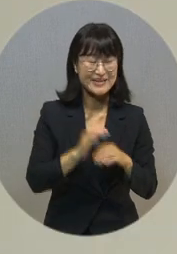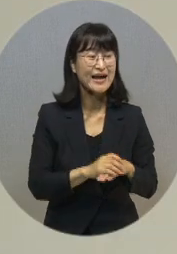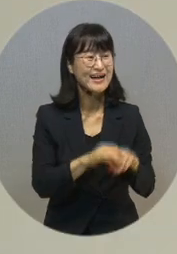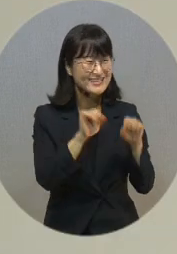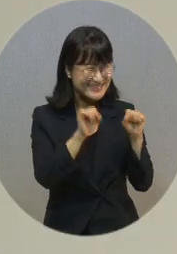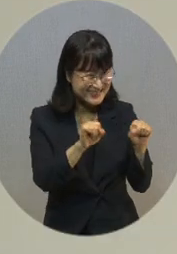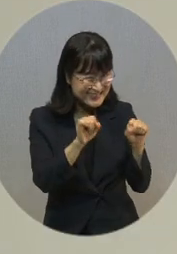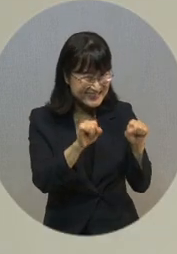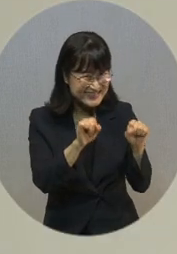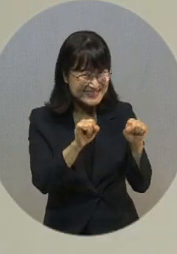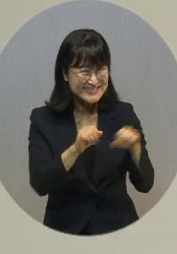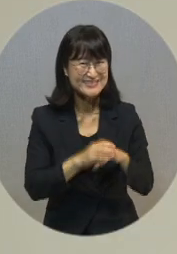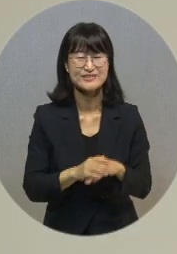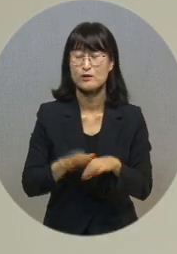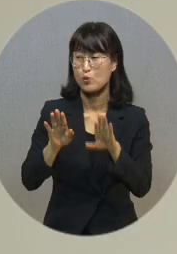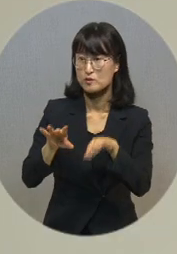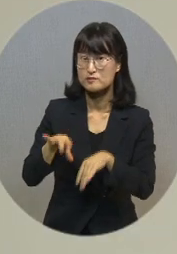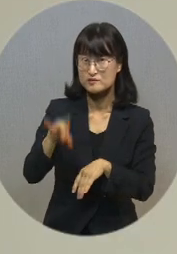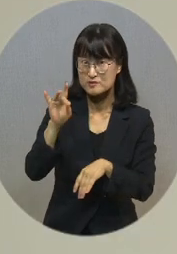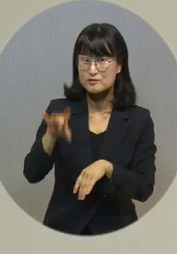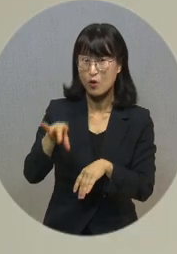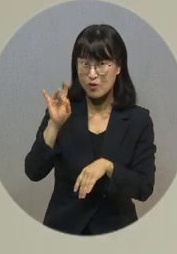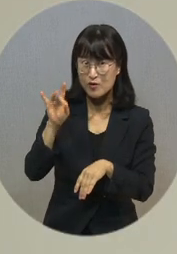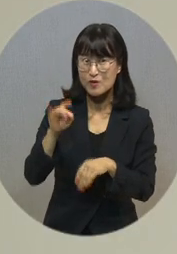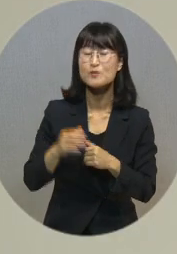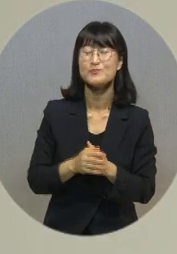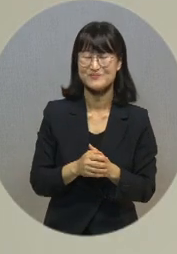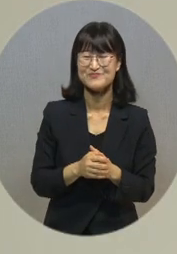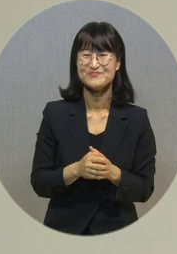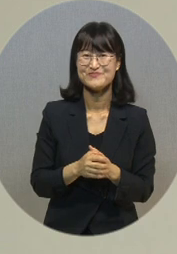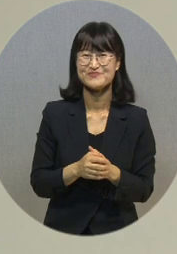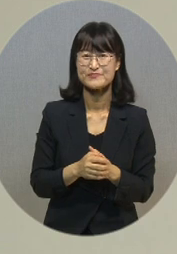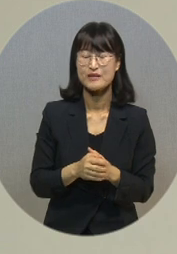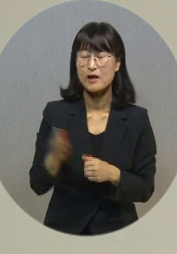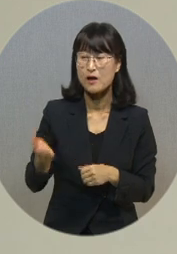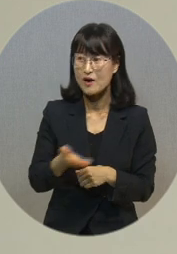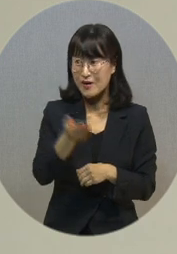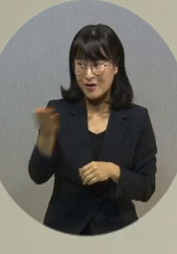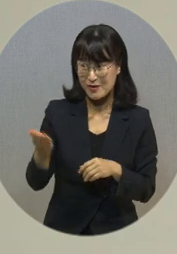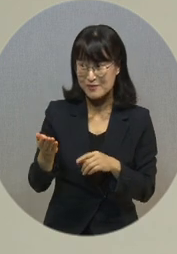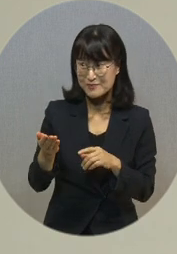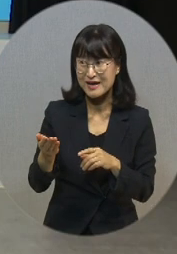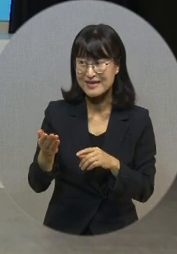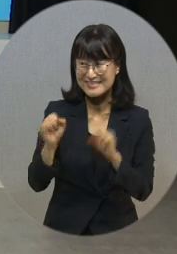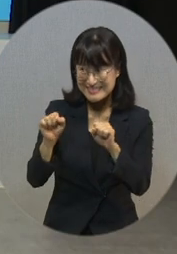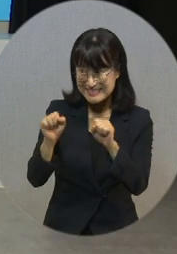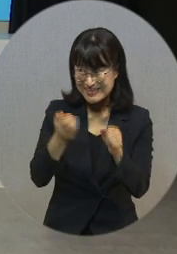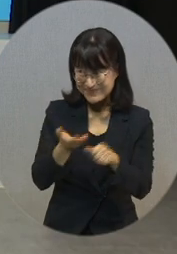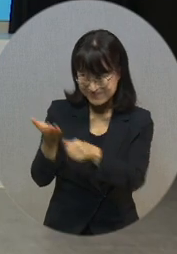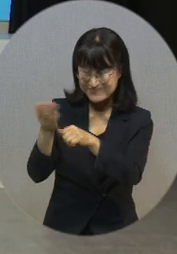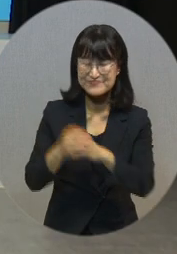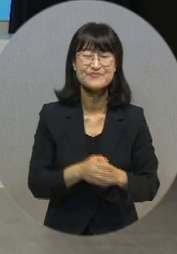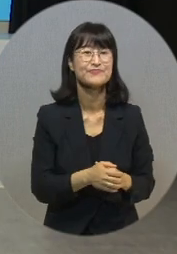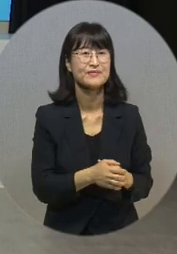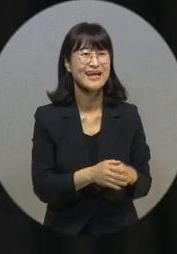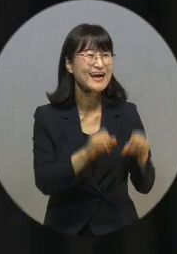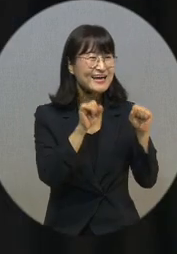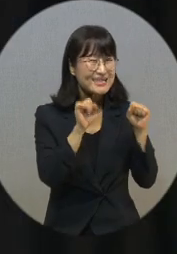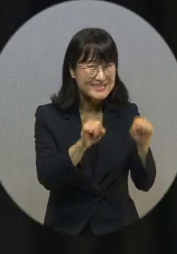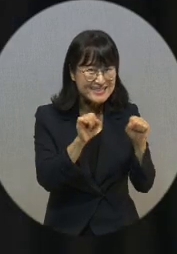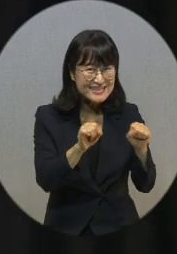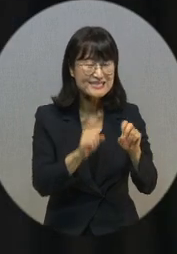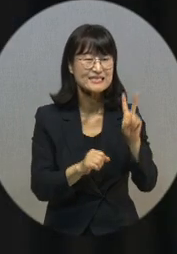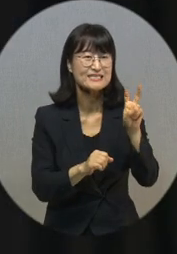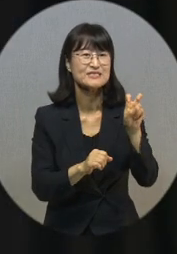안녕하십니까. 네, 시청자분들하고 오늘 처음이잖아요. 네. 네, 그래서 한번 우리 시청자분들 만났으니까 인사 좀 부탁드리겠습니다. 네, 안녕하십니까.